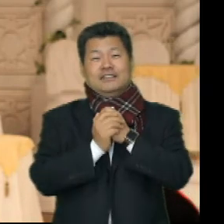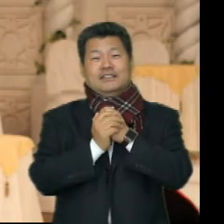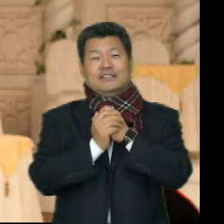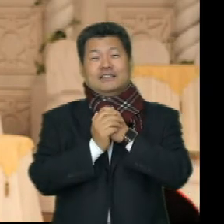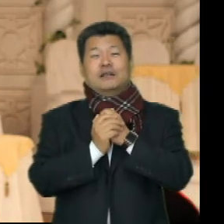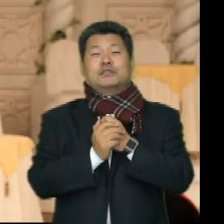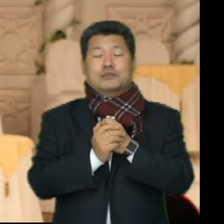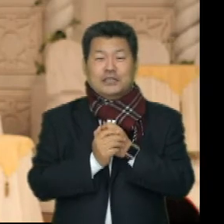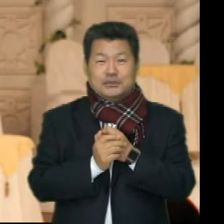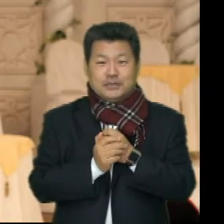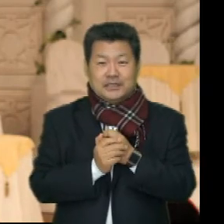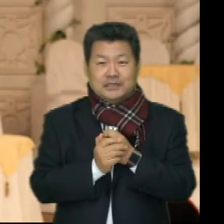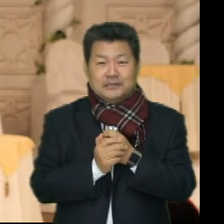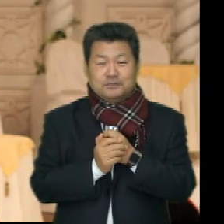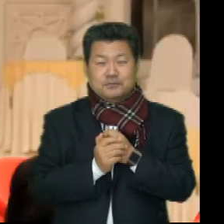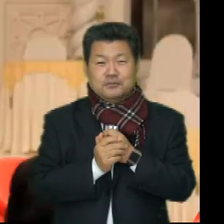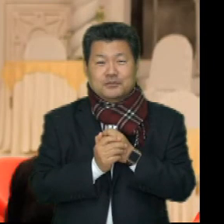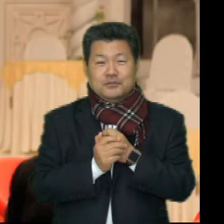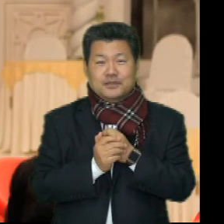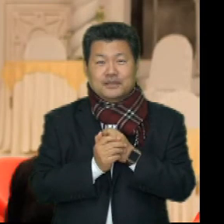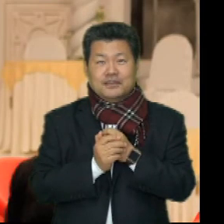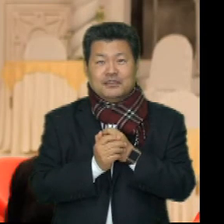먹었는데 깜짝 놀랐습니다.